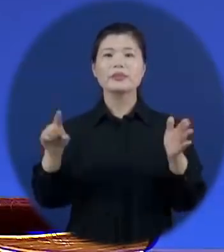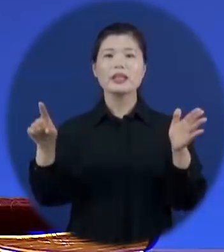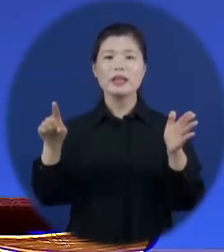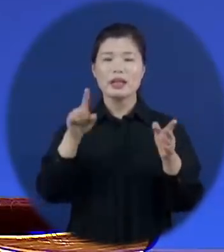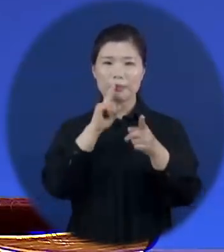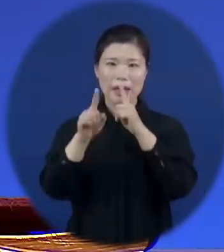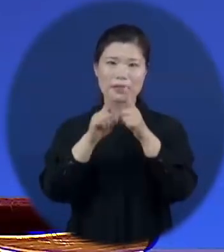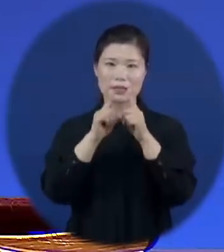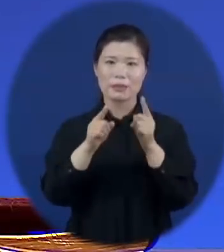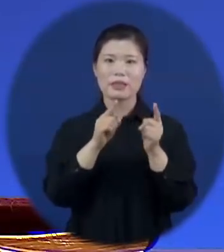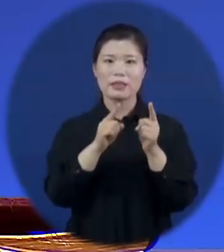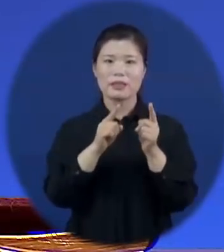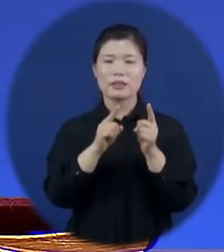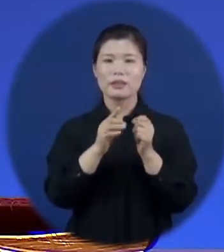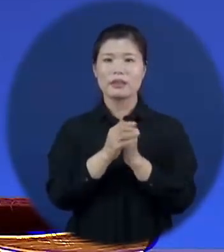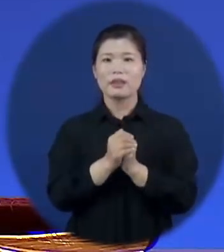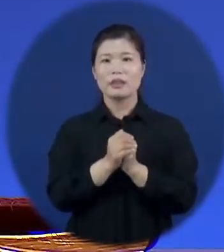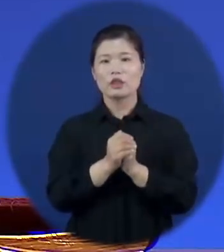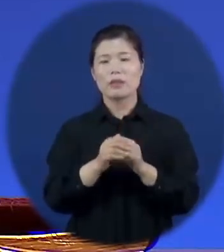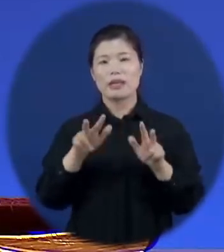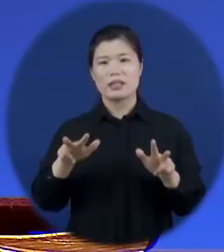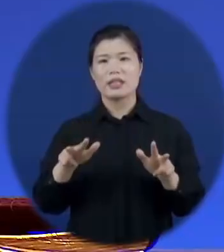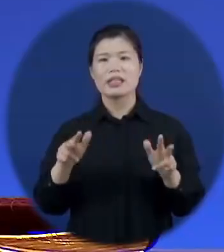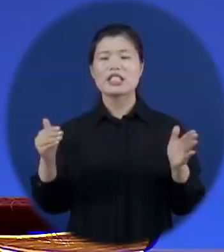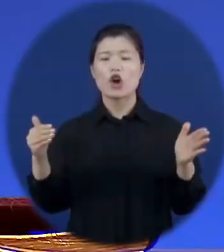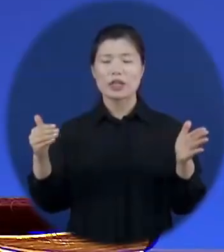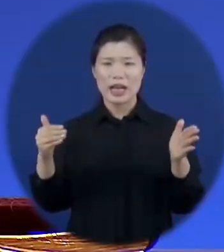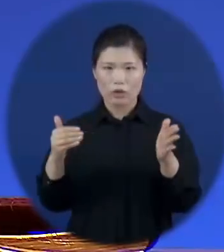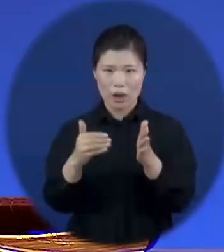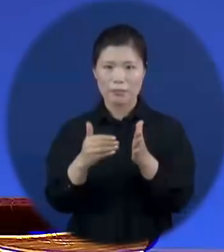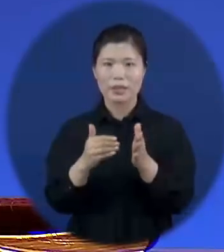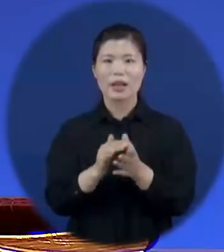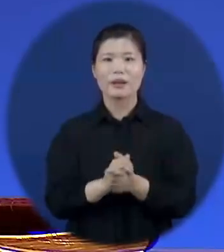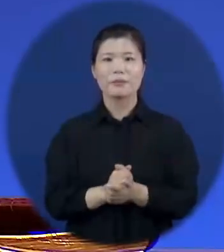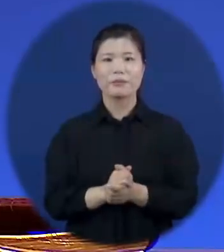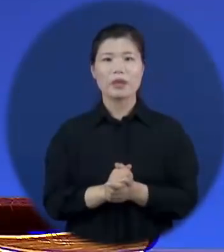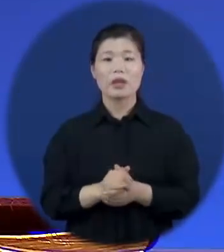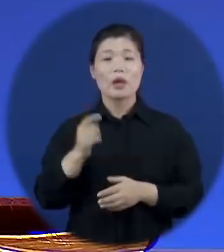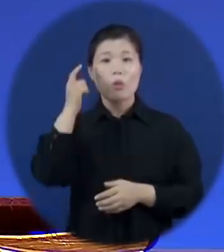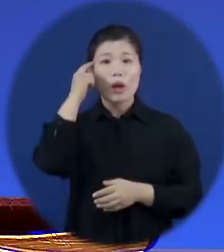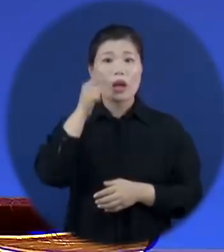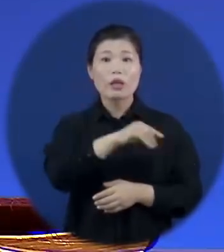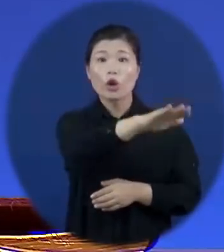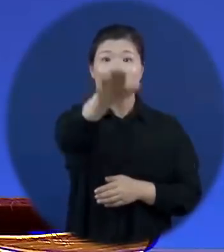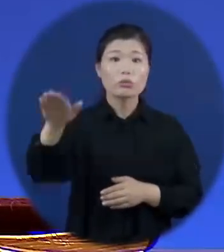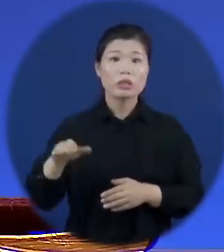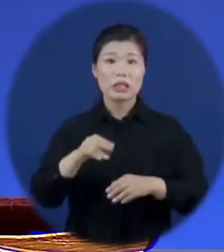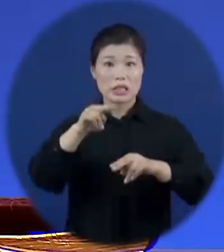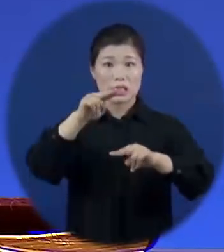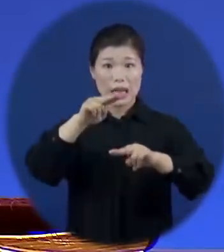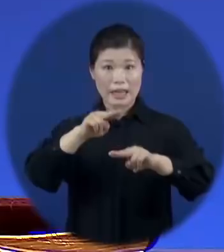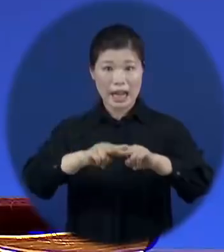말씀을 정리하려고 합니다. 사랑하는 우리 형제자매 여러분, 왜 이 자리에 앉아 계십니까?